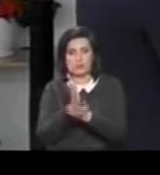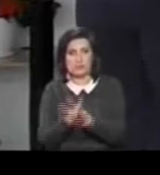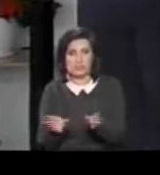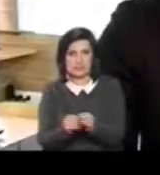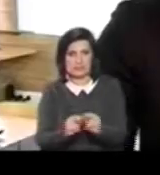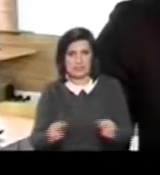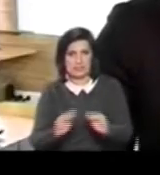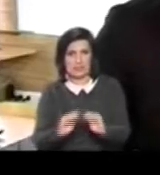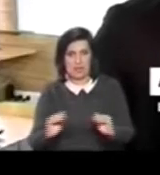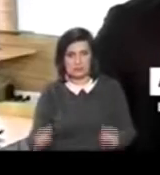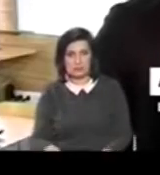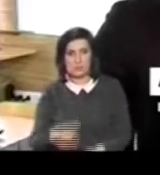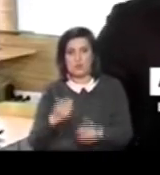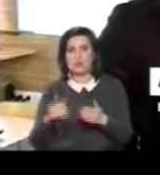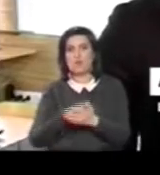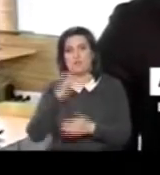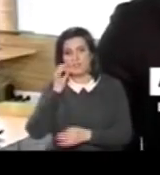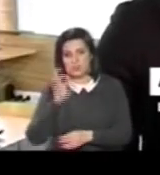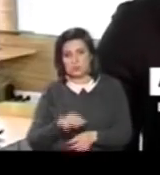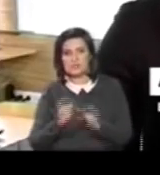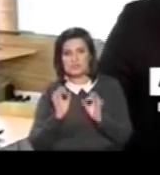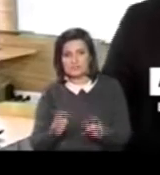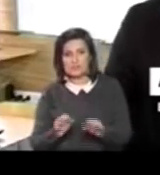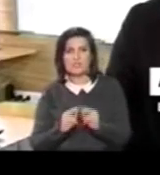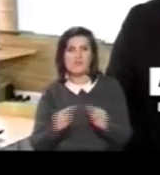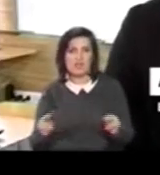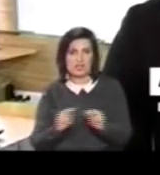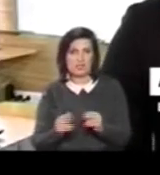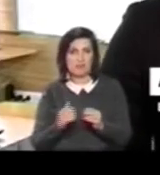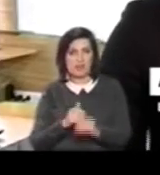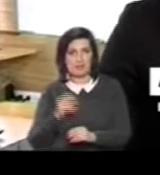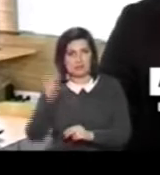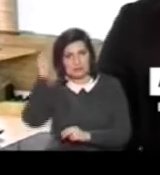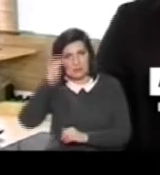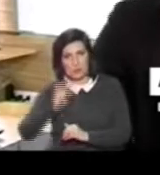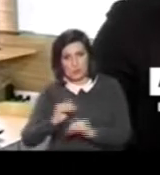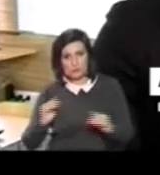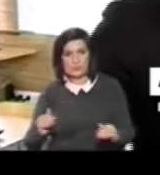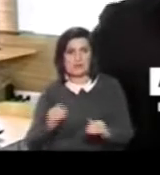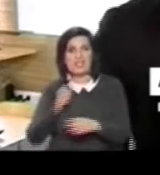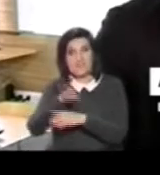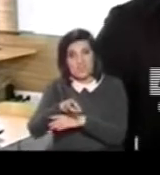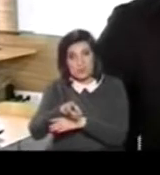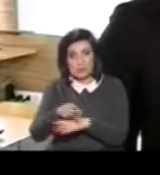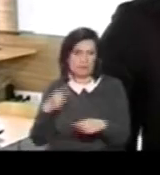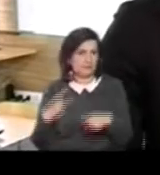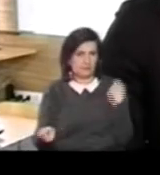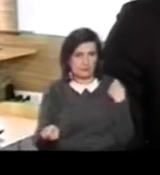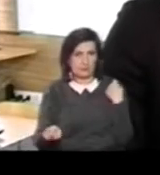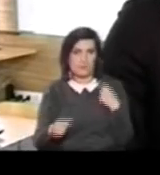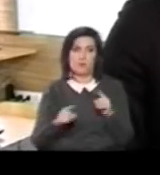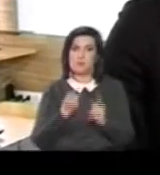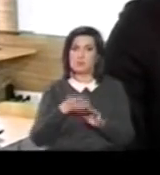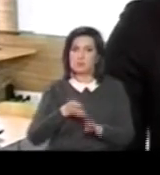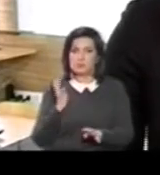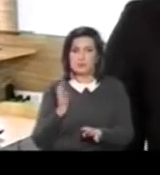з класом. Це для мене новий досвід. Звісно, викладати перед учнями і проводити відеоурок – це зовсім різні речі, тому що в